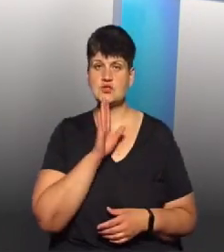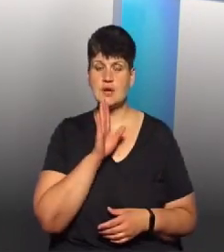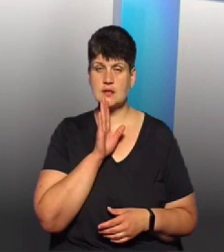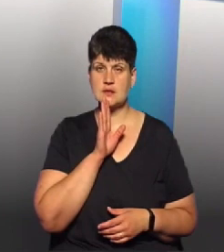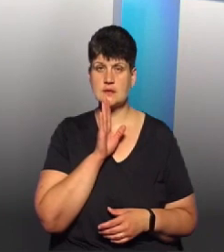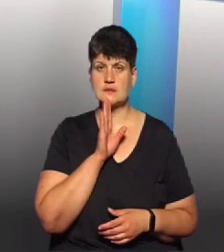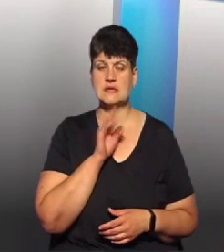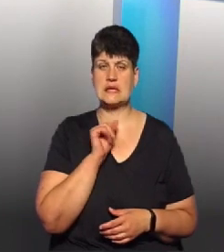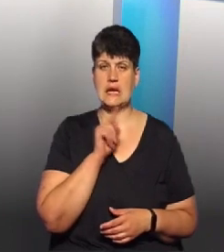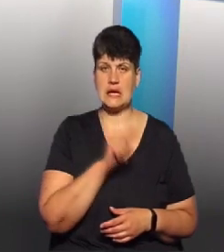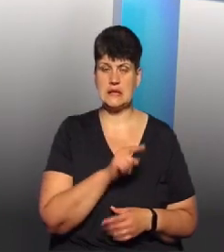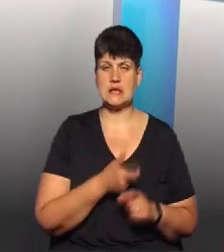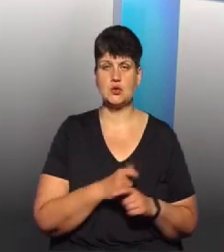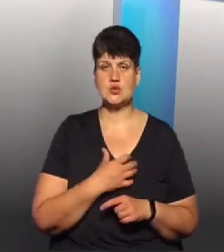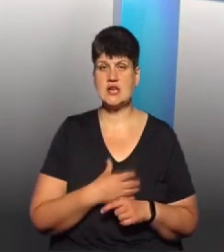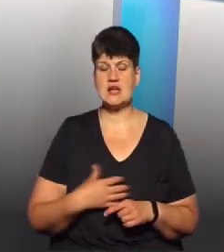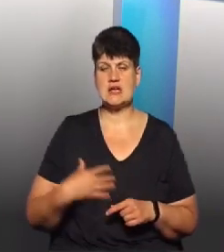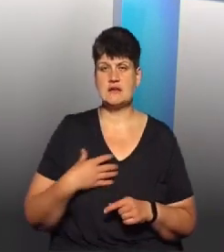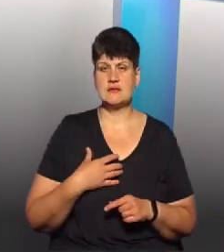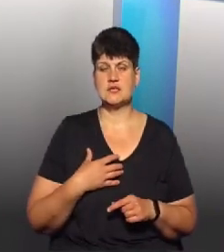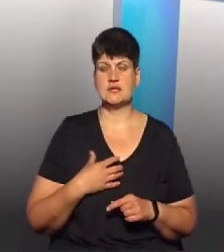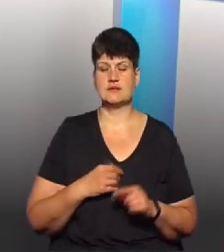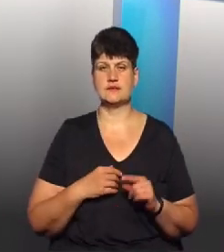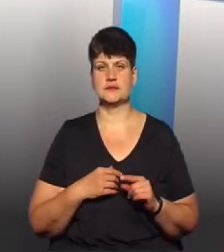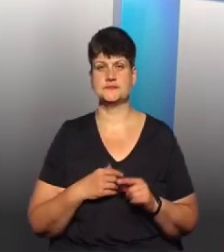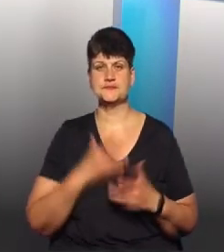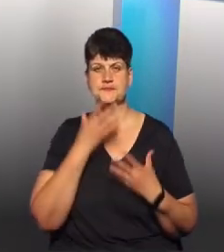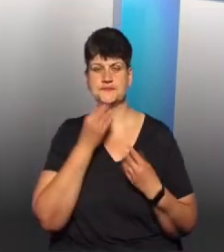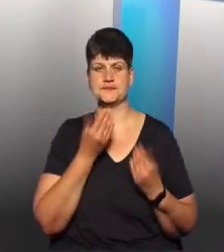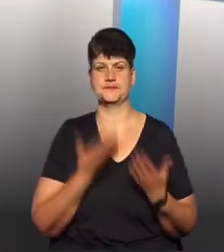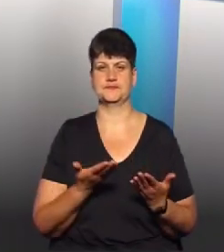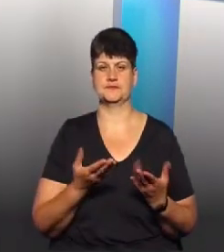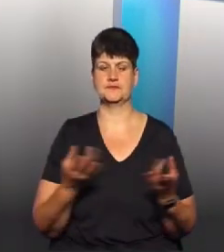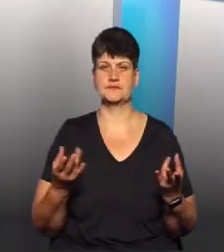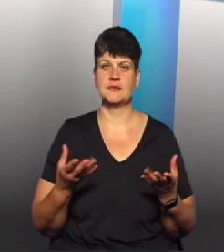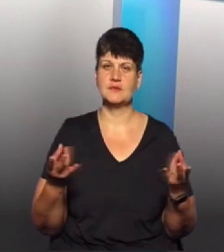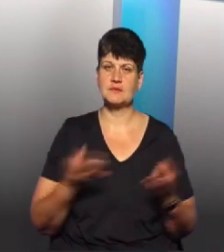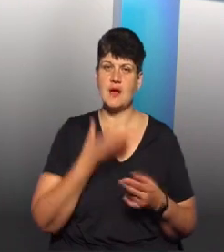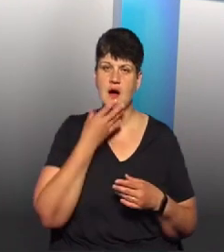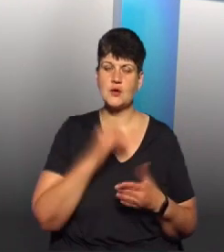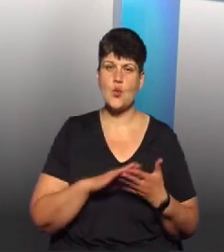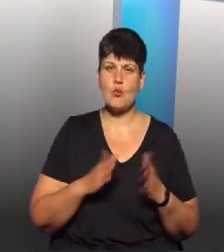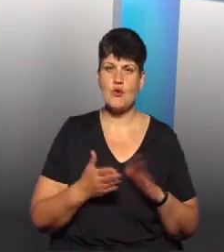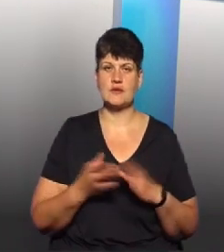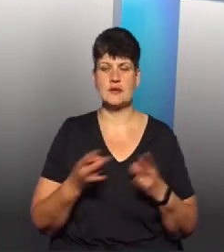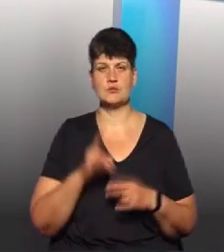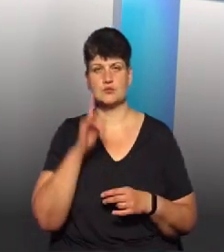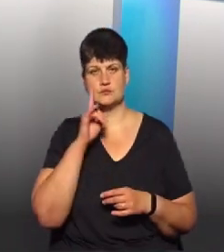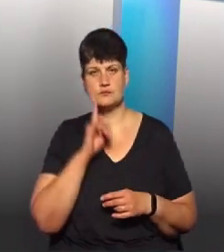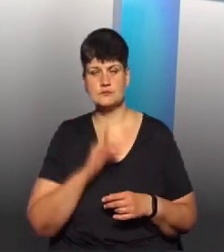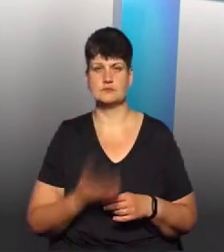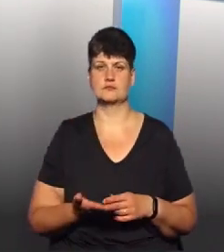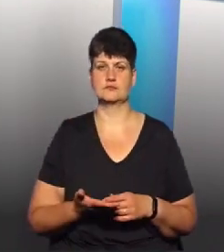дуже важлива така естетична складова. Їм потрібні гарні умови, їм треба, щоб було зручно, комфортно, щоб